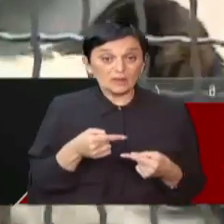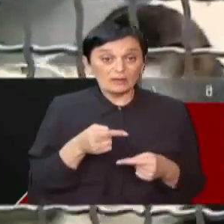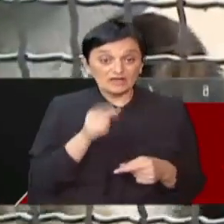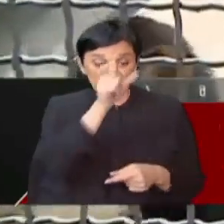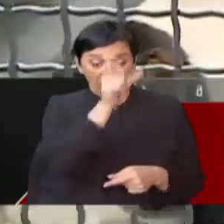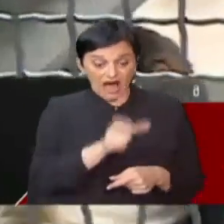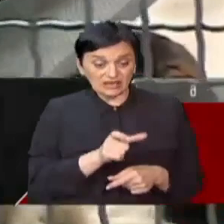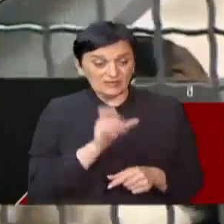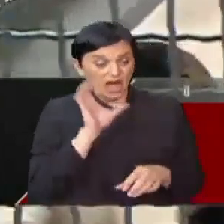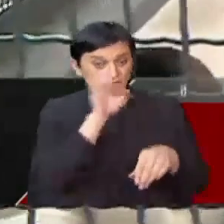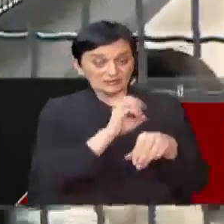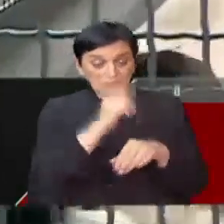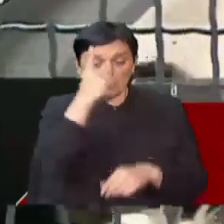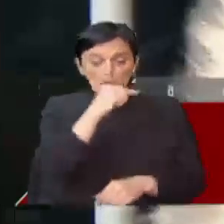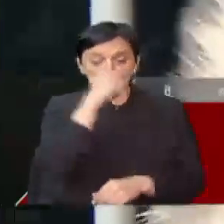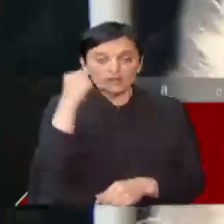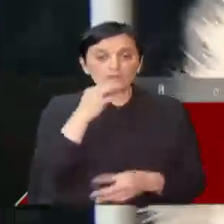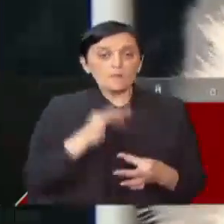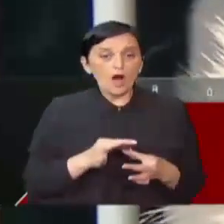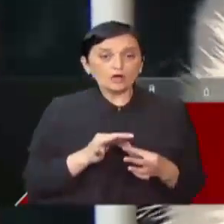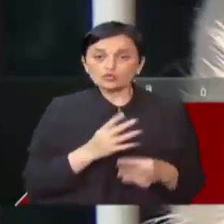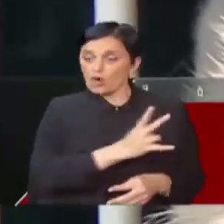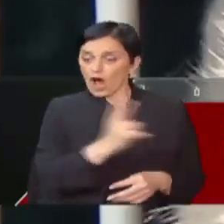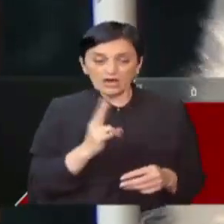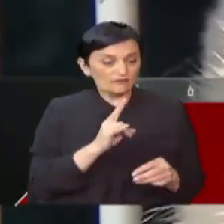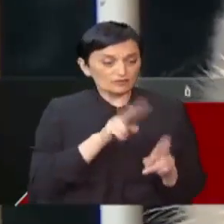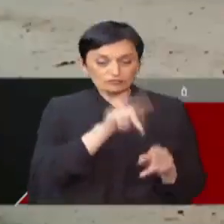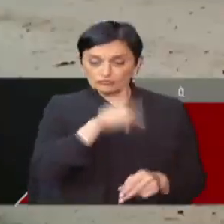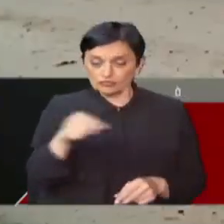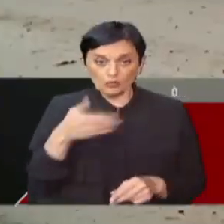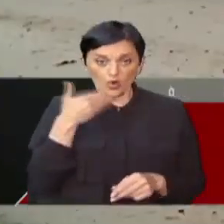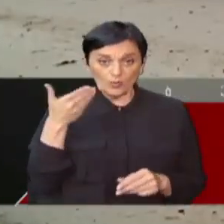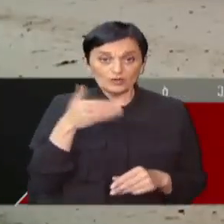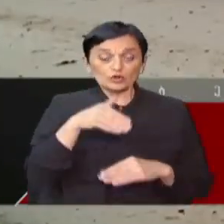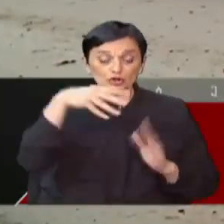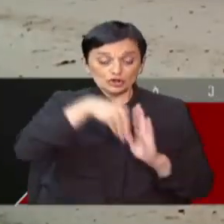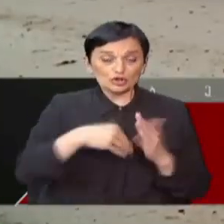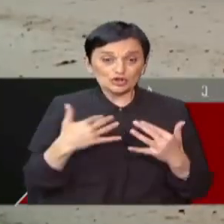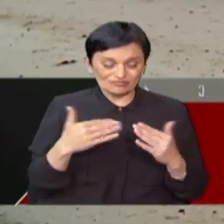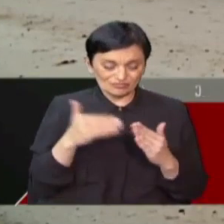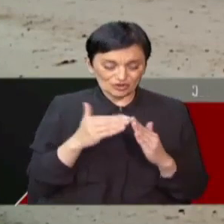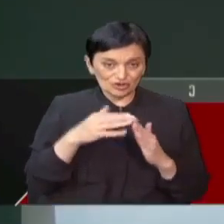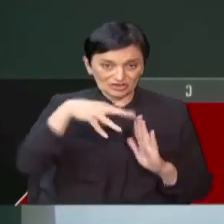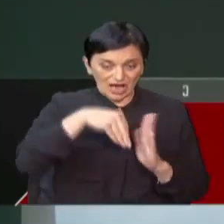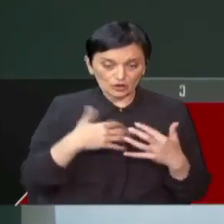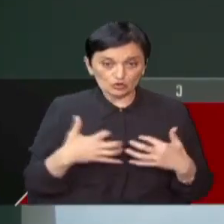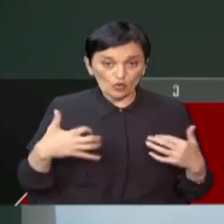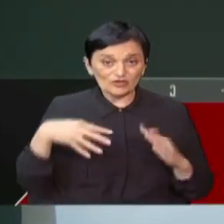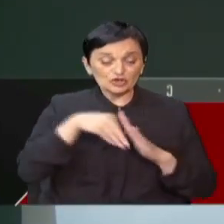დაკბენილი ადამიანების ბედზე პასუხისმგებლობა არავის ეკისრება. მიუსაფარი შინაური ცხოველების მართვის შიდა